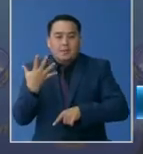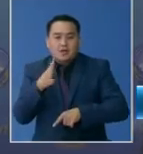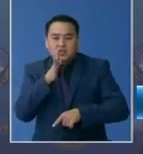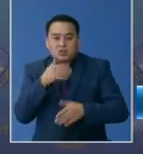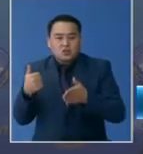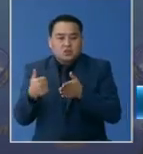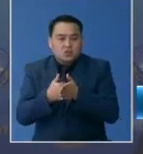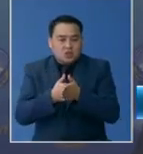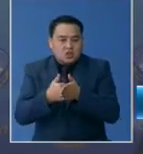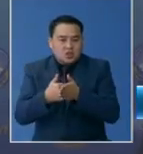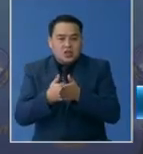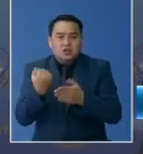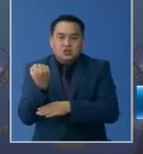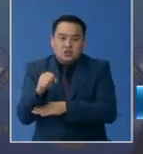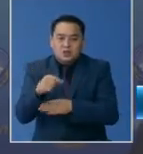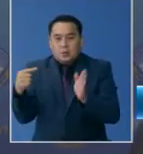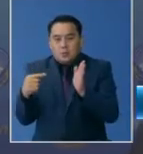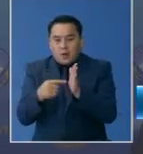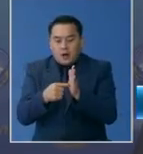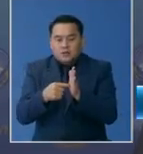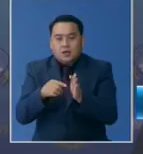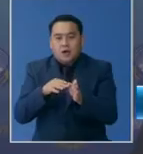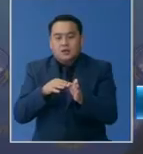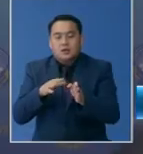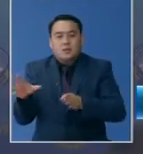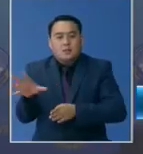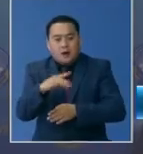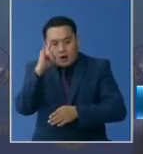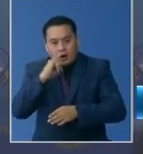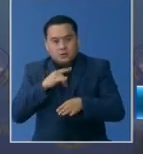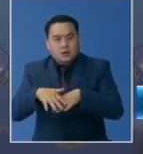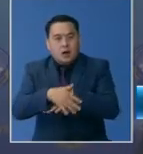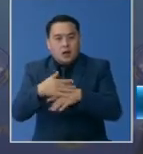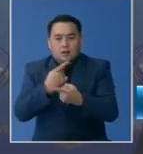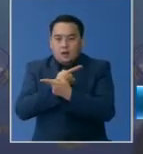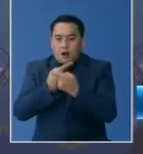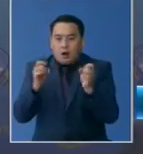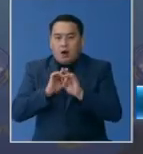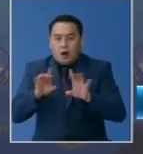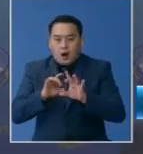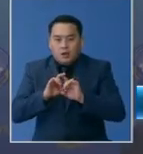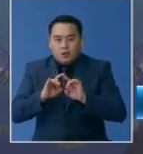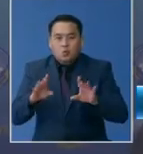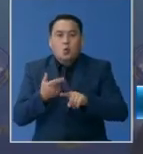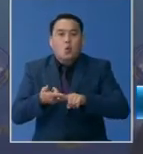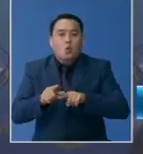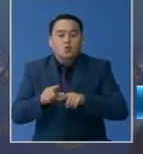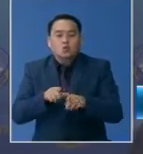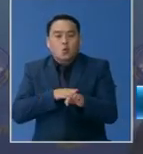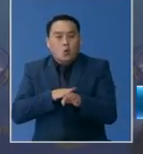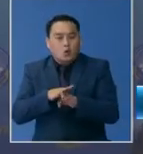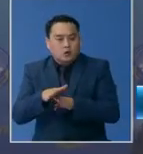жеткен жетістіктерімізбен алға қойған мақсат мұраттарымыздың барлығын Қазақстан халқына паш ету және бұл жерде істеріліп